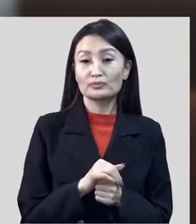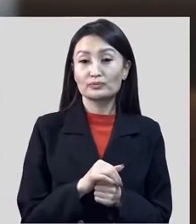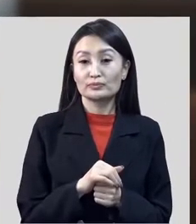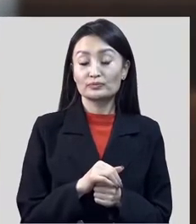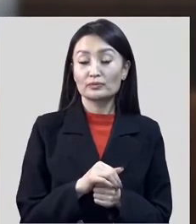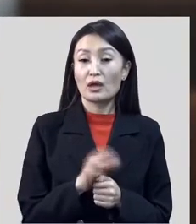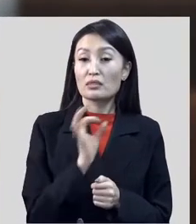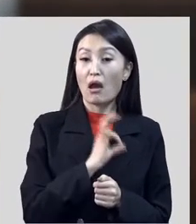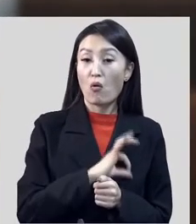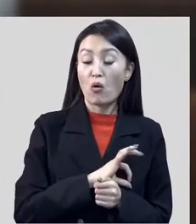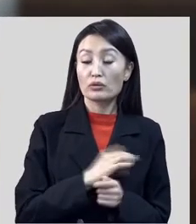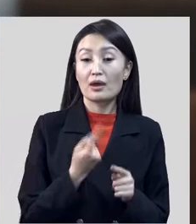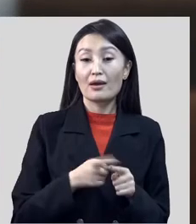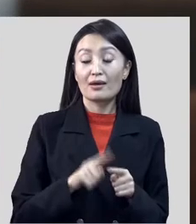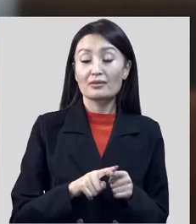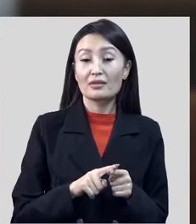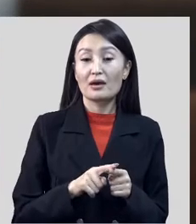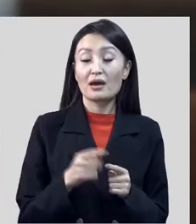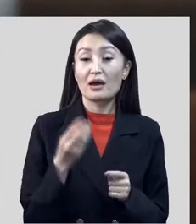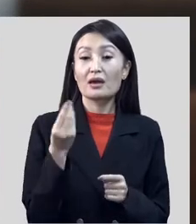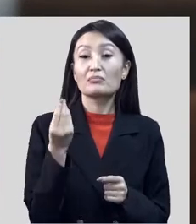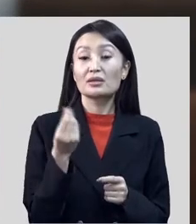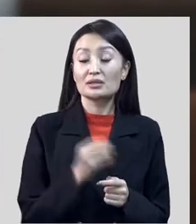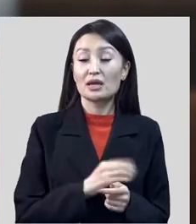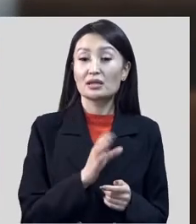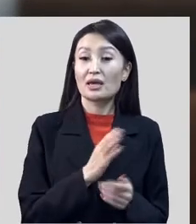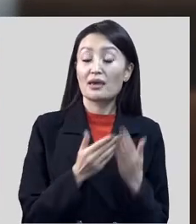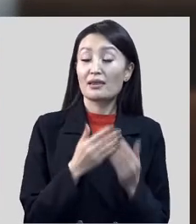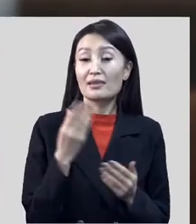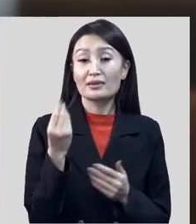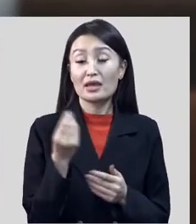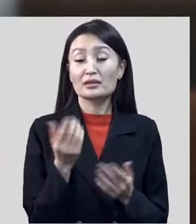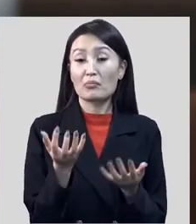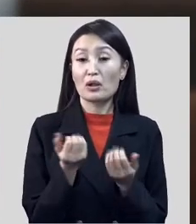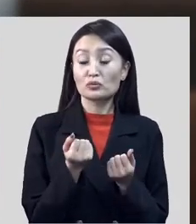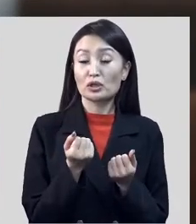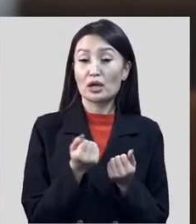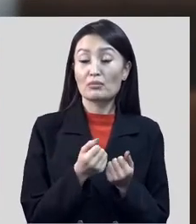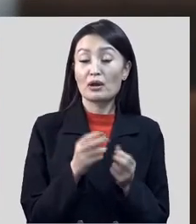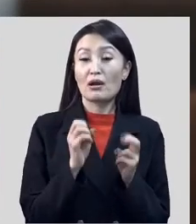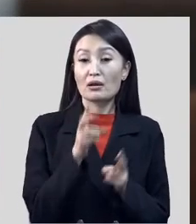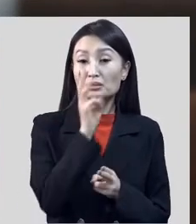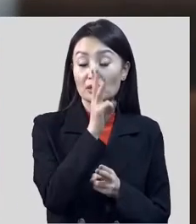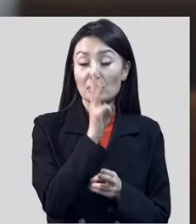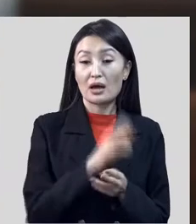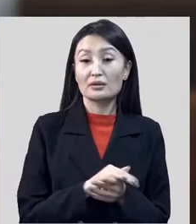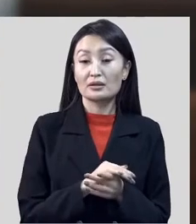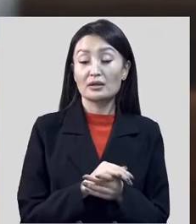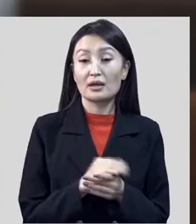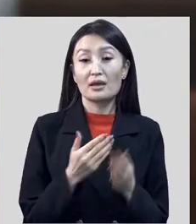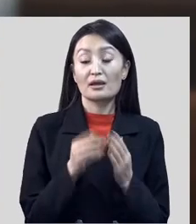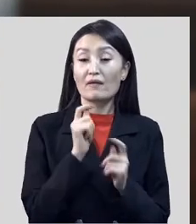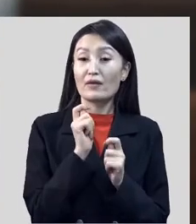доход это материальной ценности или деньги получаемые виде заработной платы